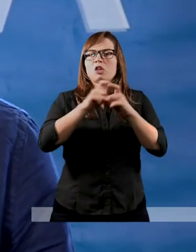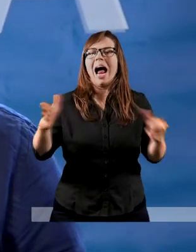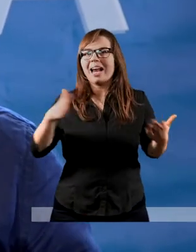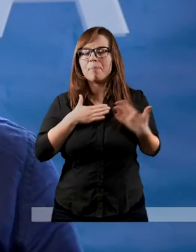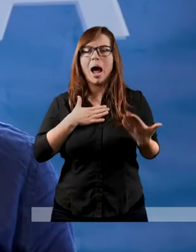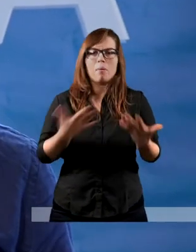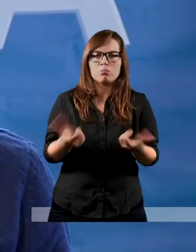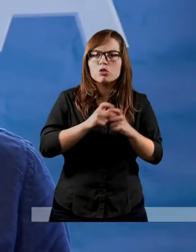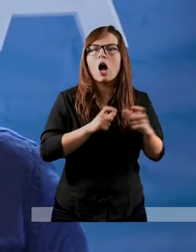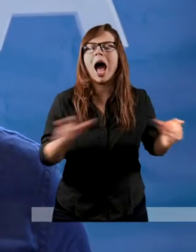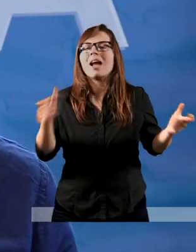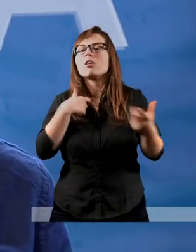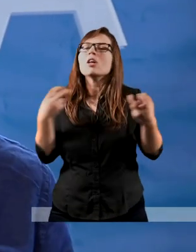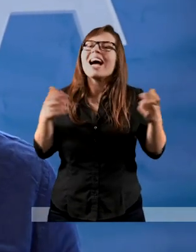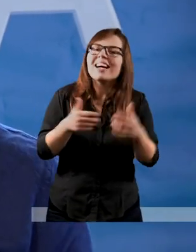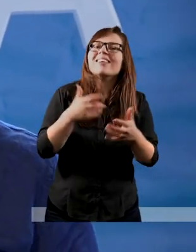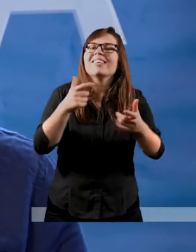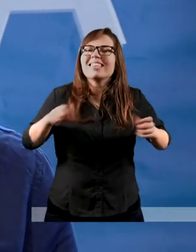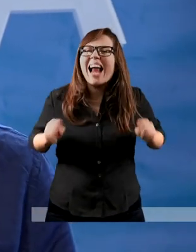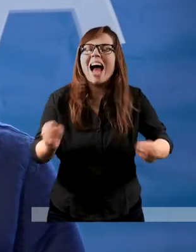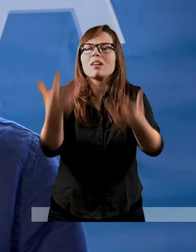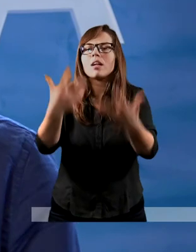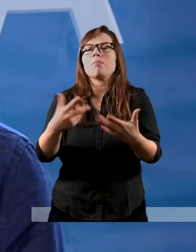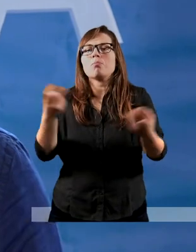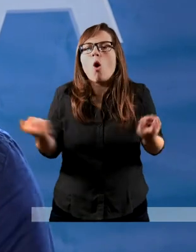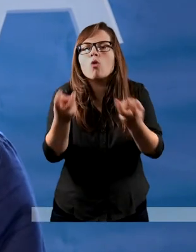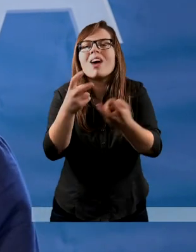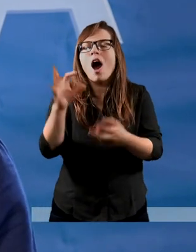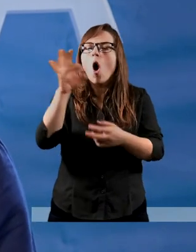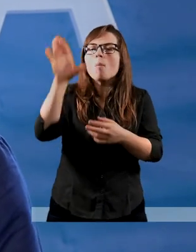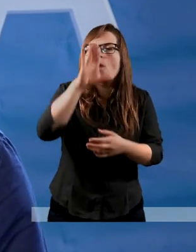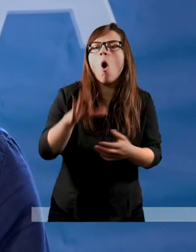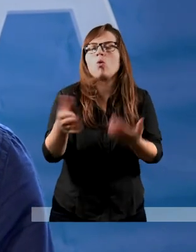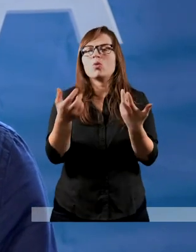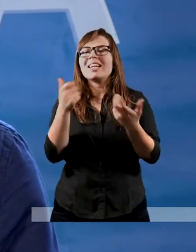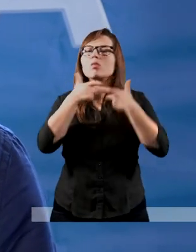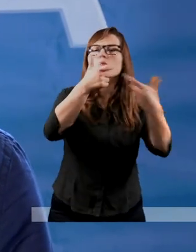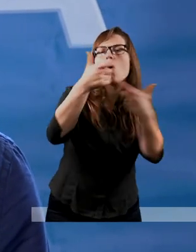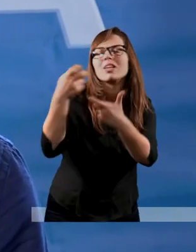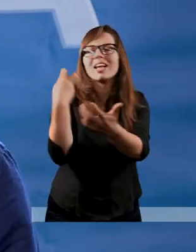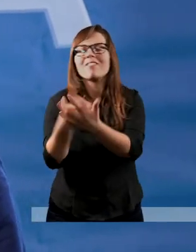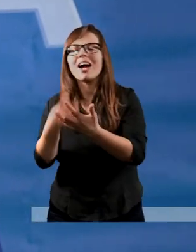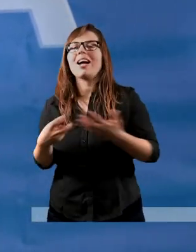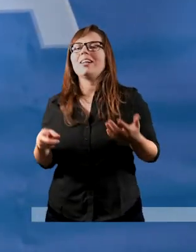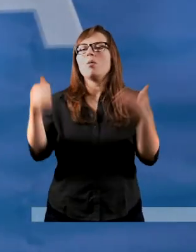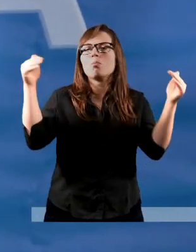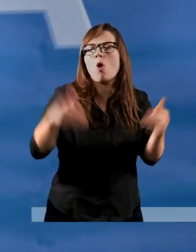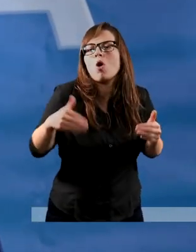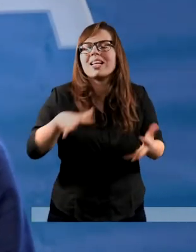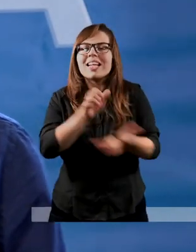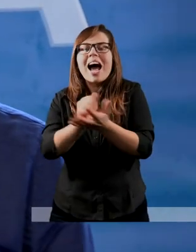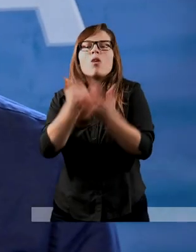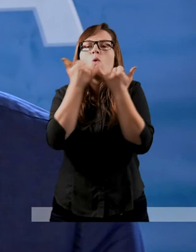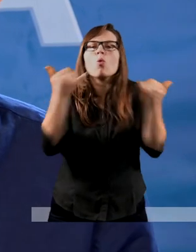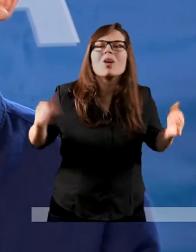zacząłem inwestować w poszukiwanie Boga, w pomaganie innym ludziom. Zacząłem angażować się w